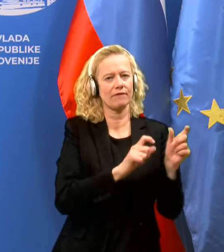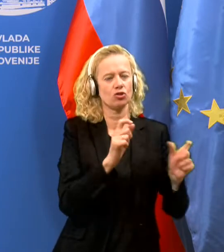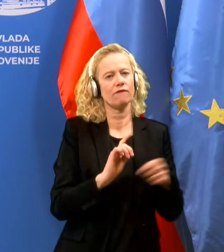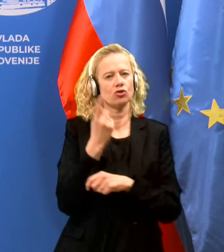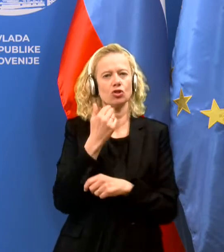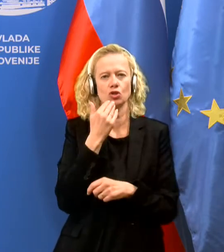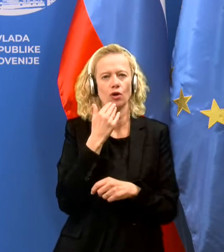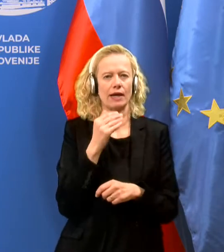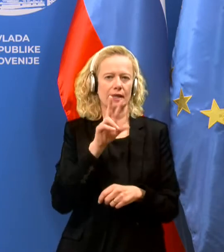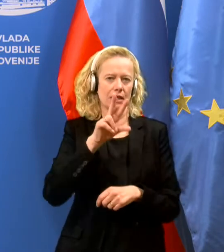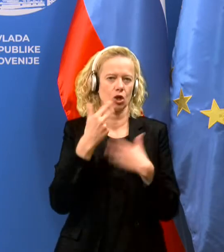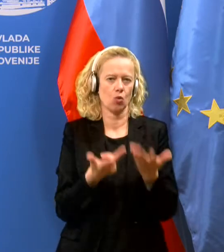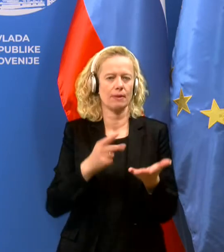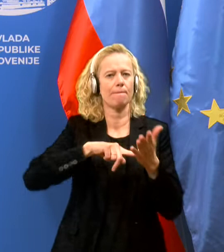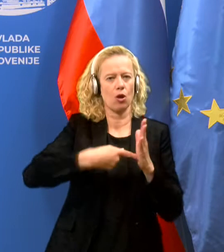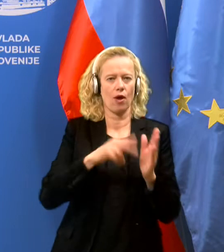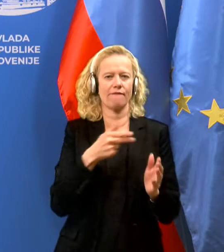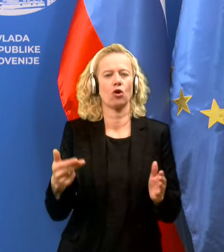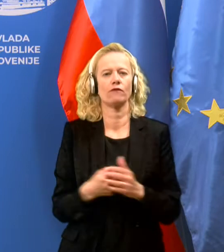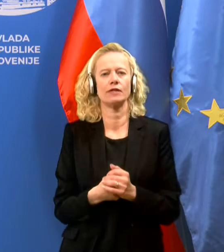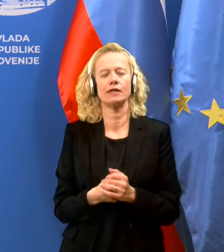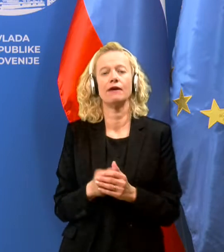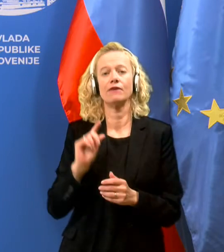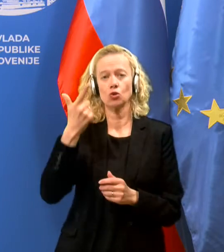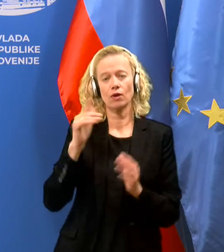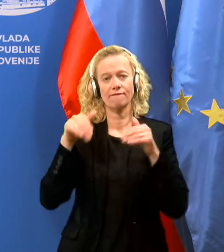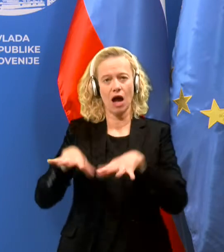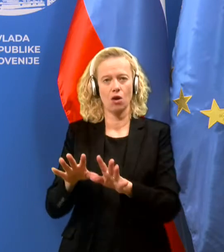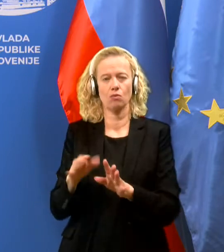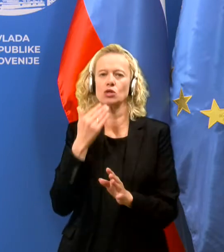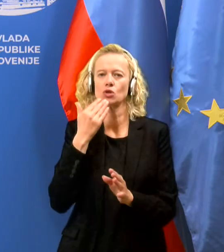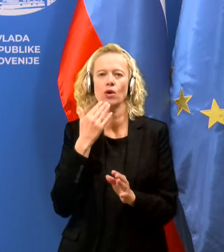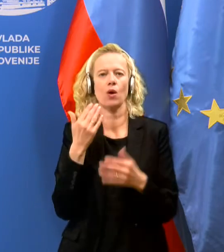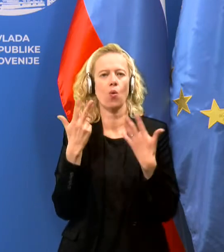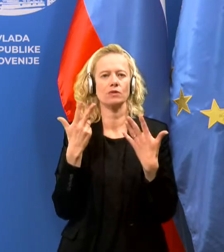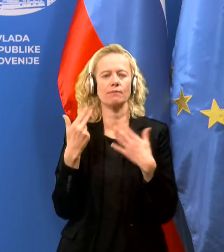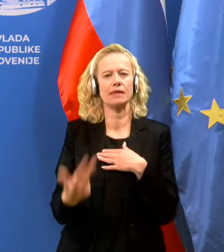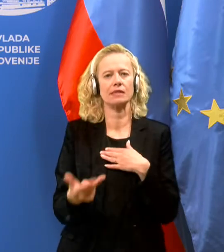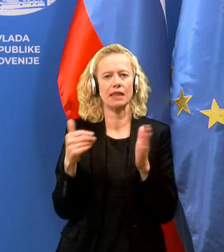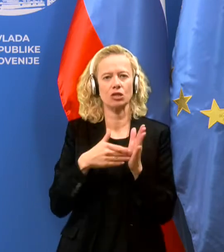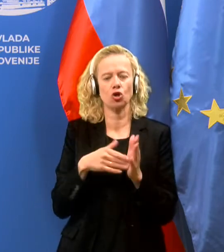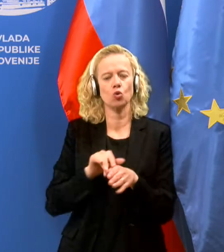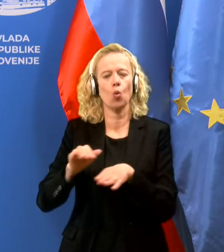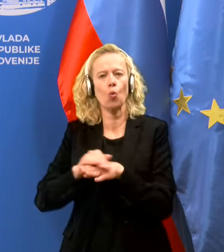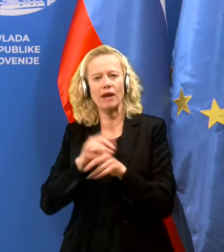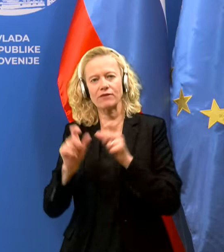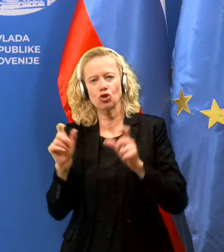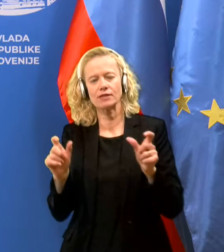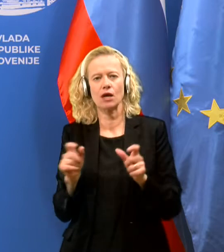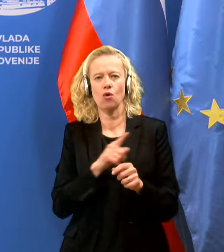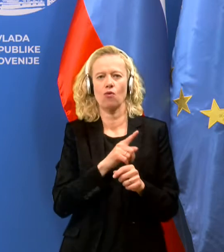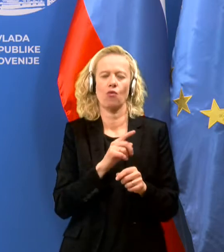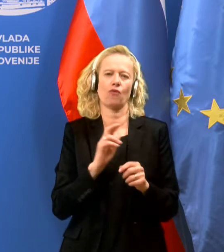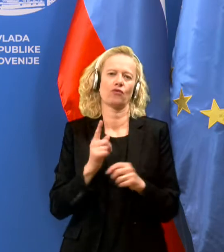višini skoraj 83 milijonov evrov, v drugem valu pa skoraj 38 tisoč upravičencev v